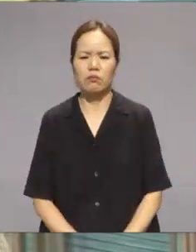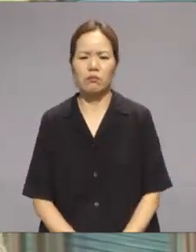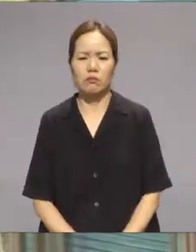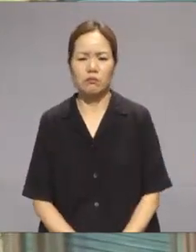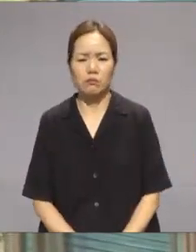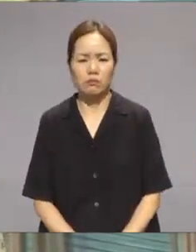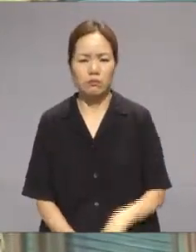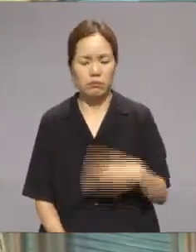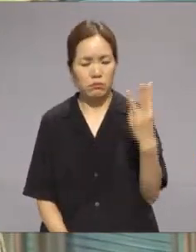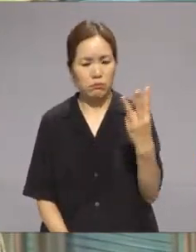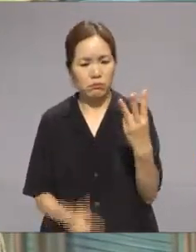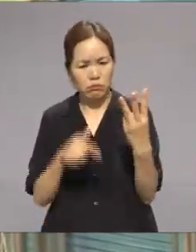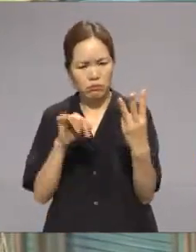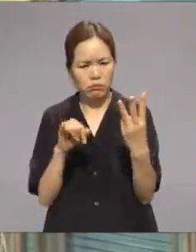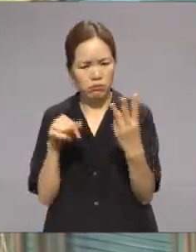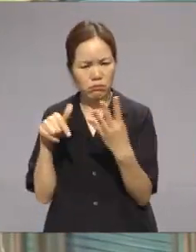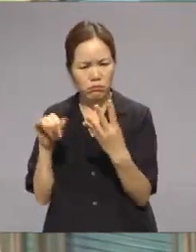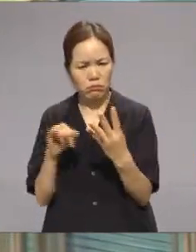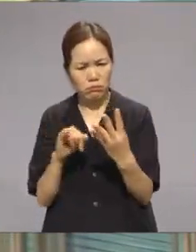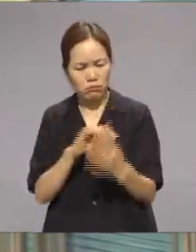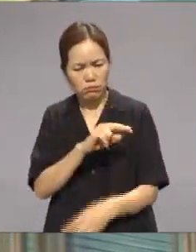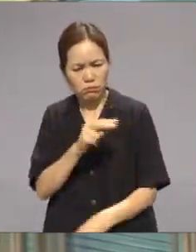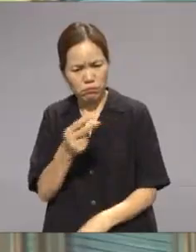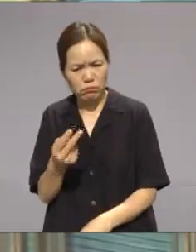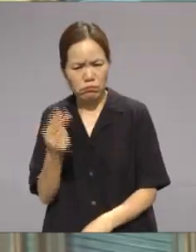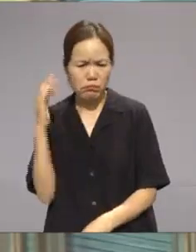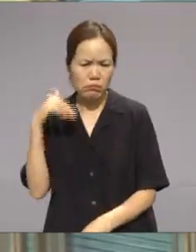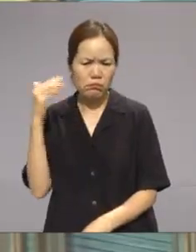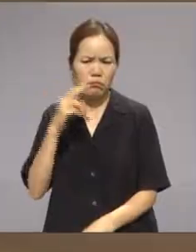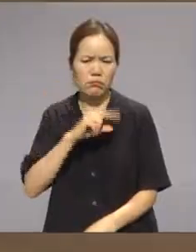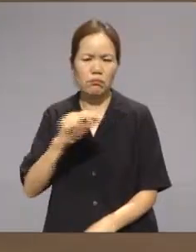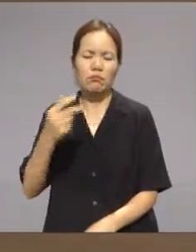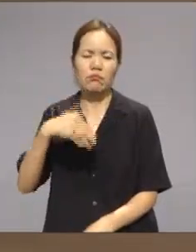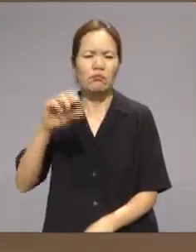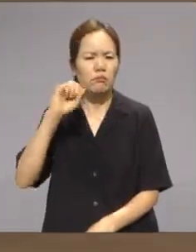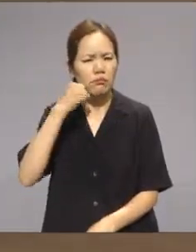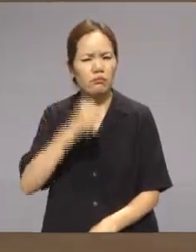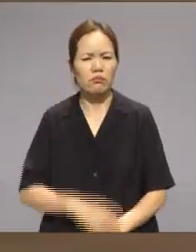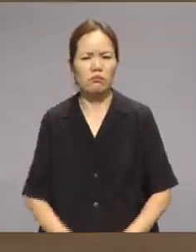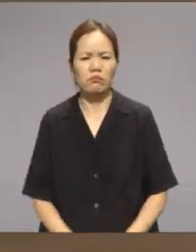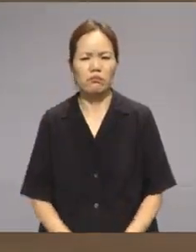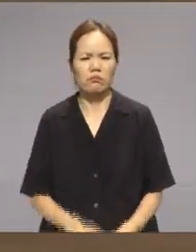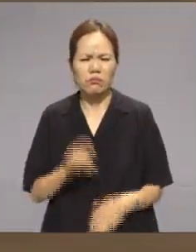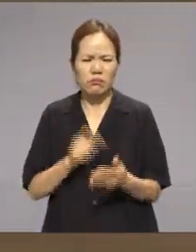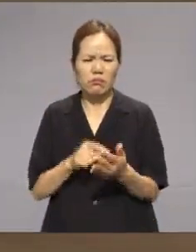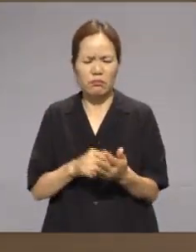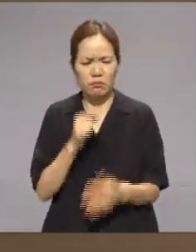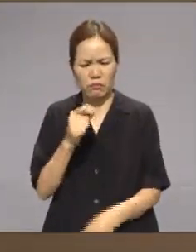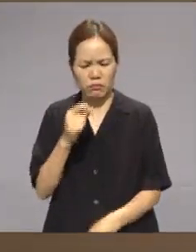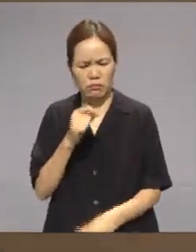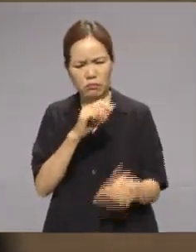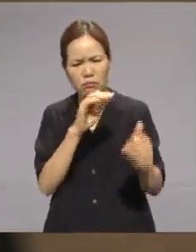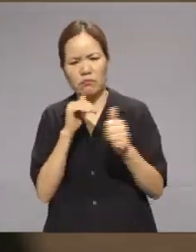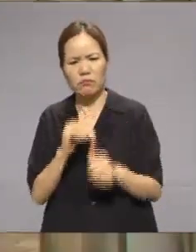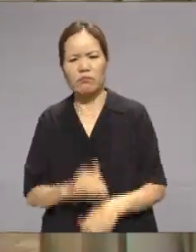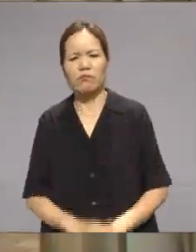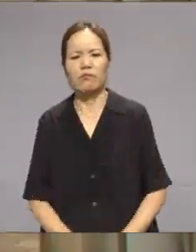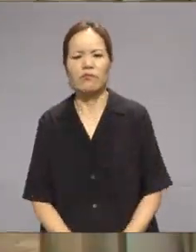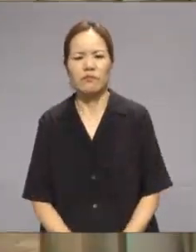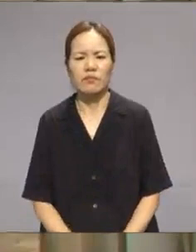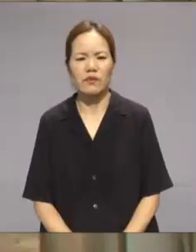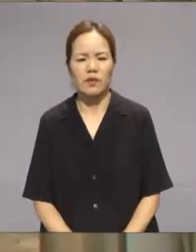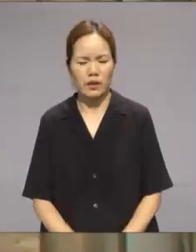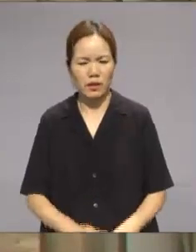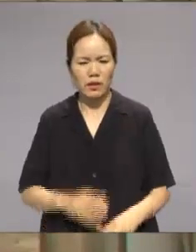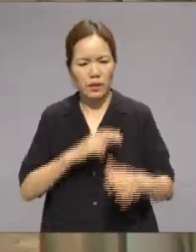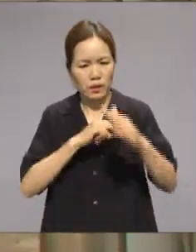3개에서 4개 넘어가는데 의정부역 가기 힘들어요. 급하게 택시를 부르기도 했습니다.